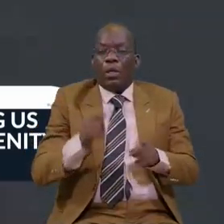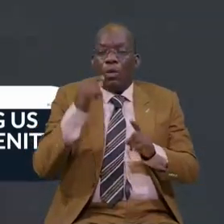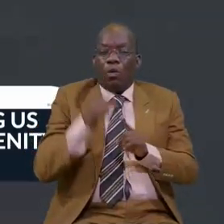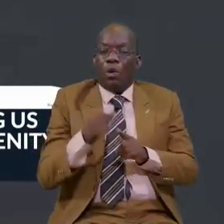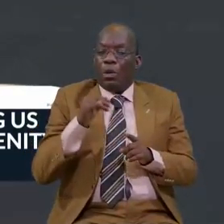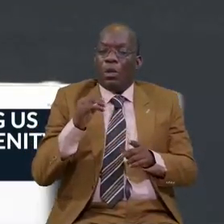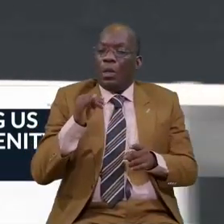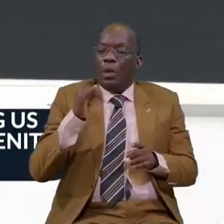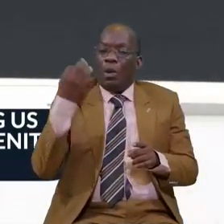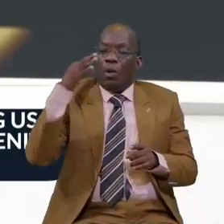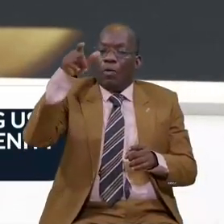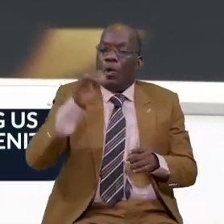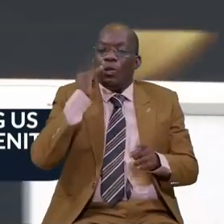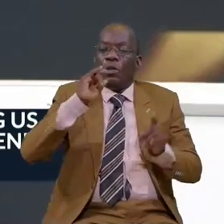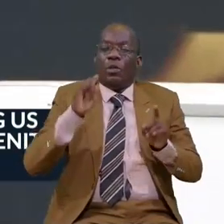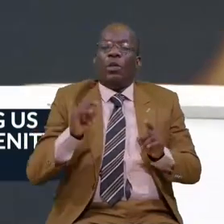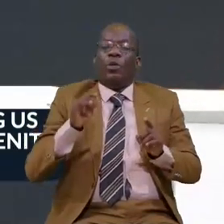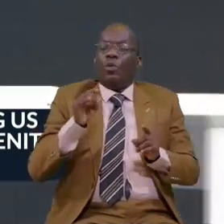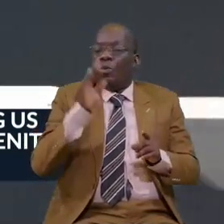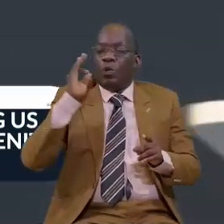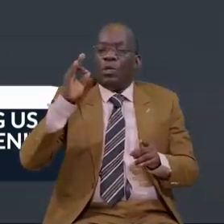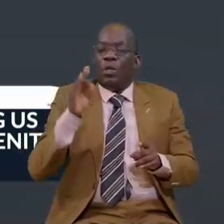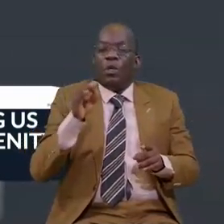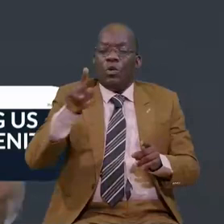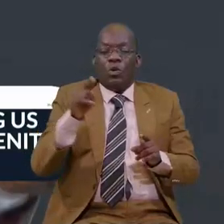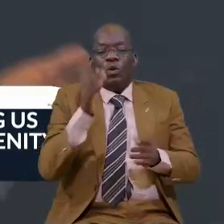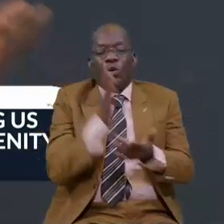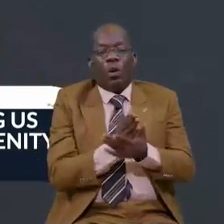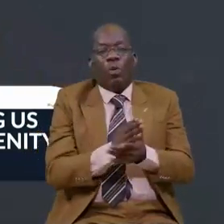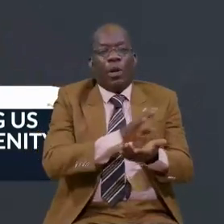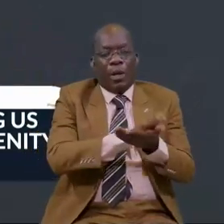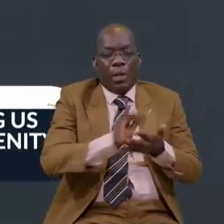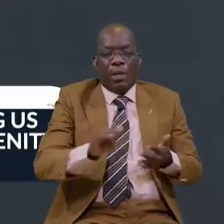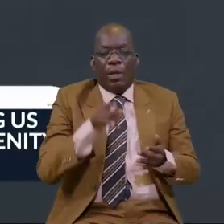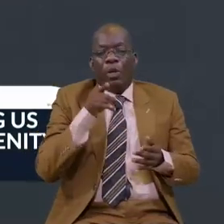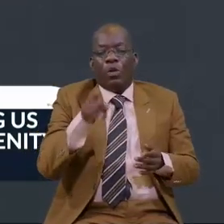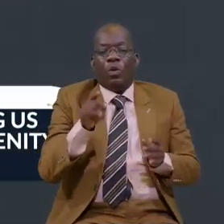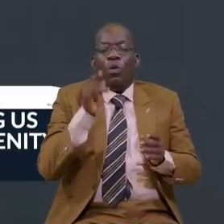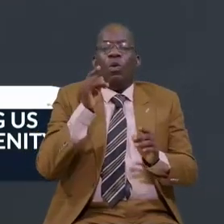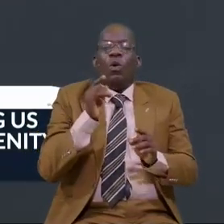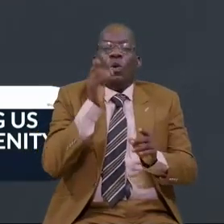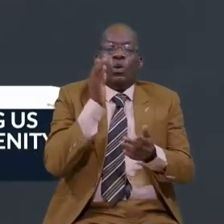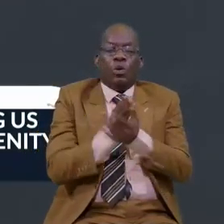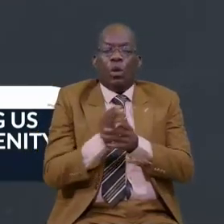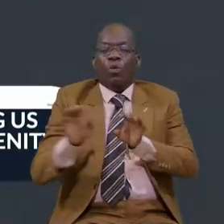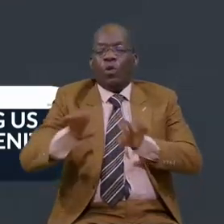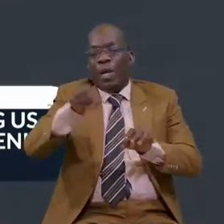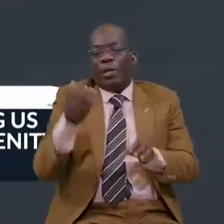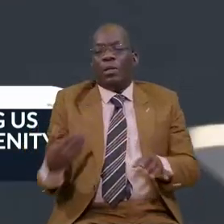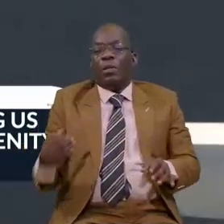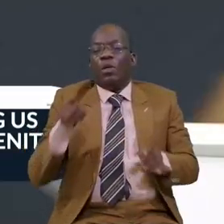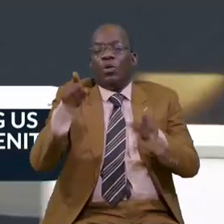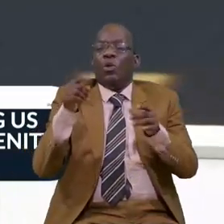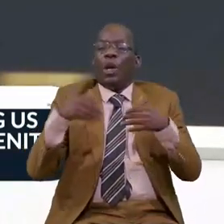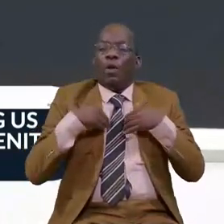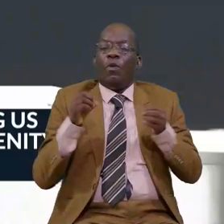à lui. Comme la parole de Dieu est en cours, tu dois laisser le balai de la cour. Tu faisais ceci ou tu